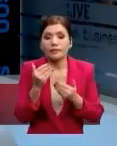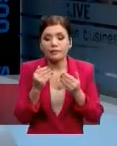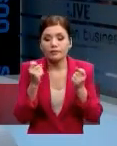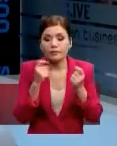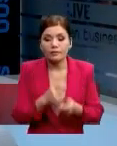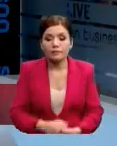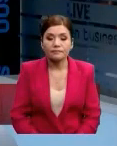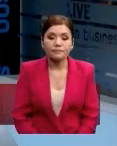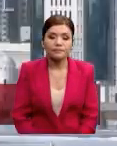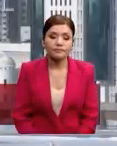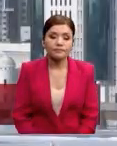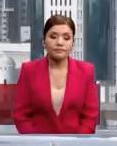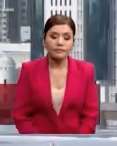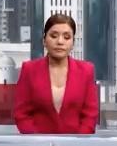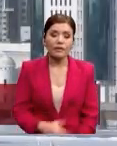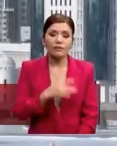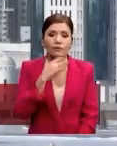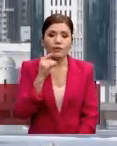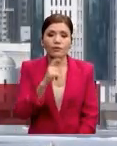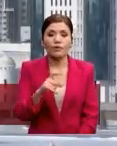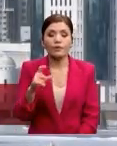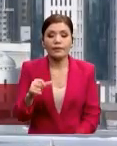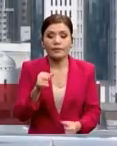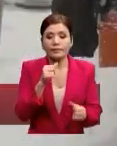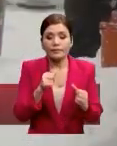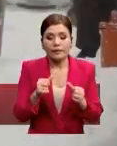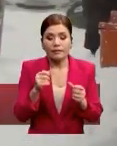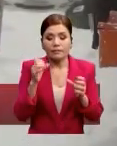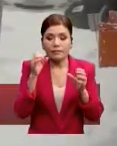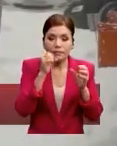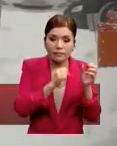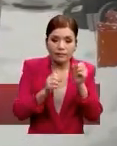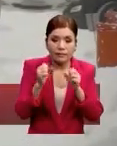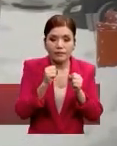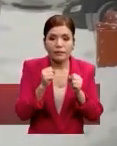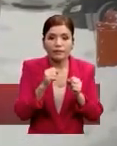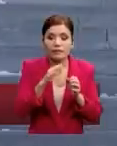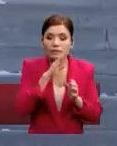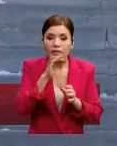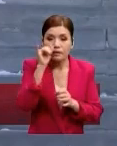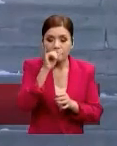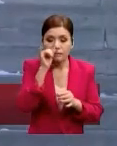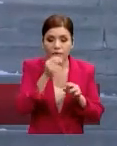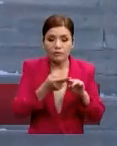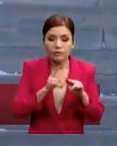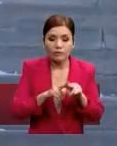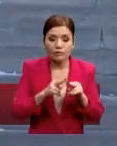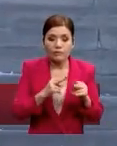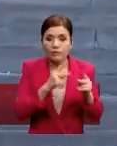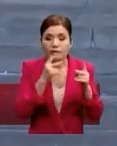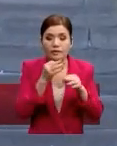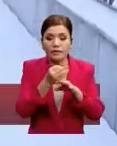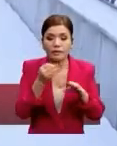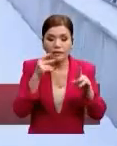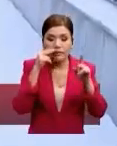Зарина Ахметжанова. Многие казахстанцы испытывают недосып и усталость. Эта проблема, кстати, мировая. Ее ученые связывают